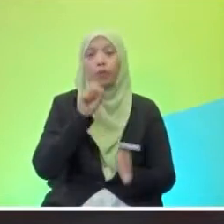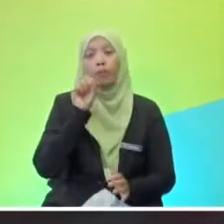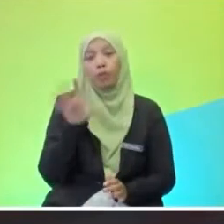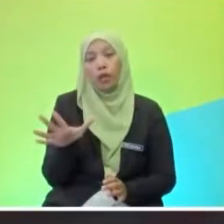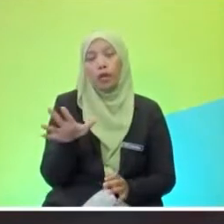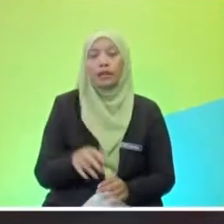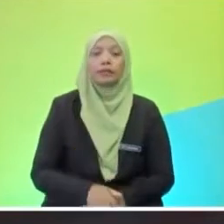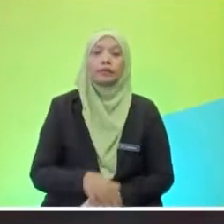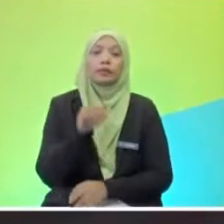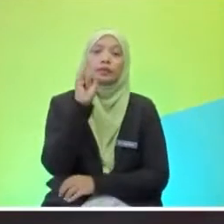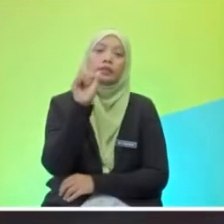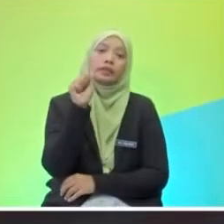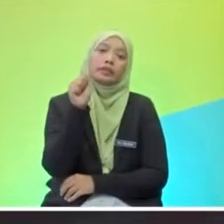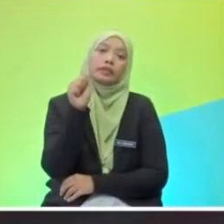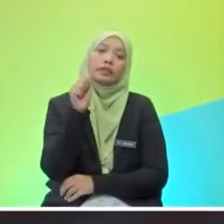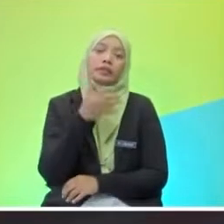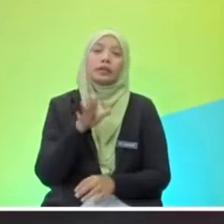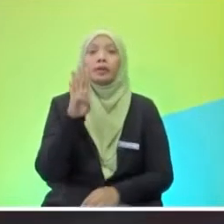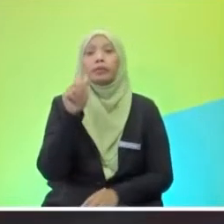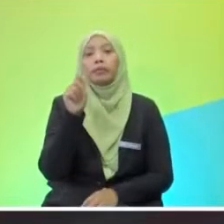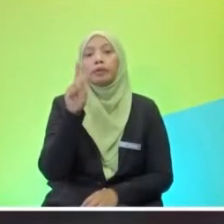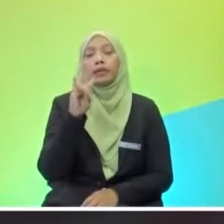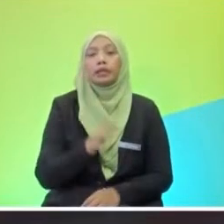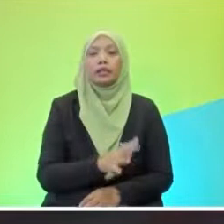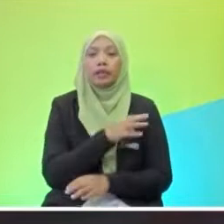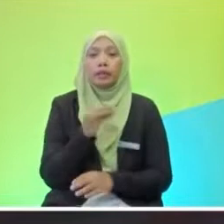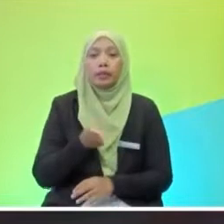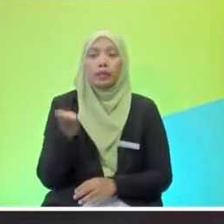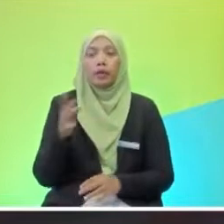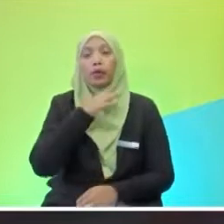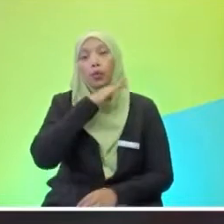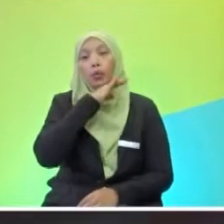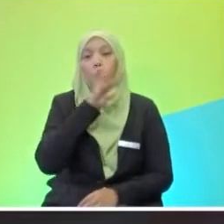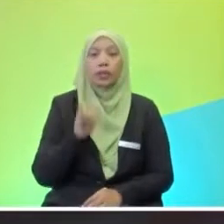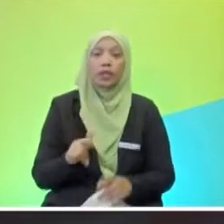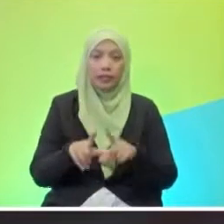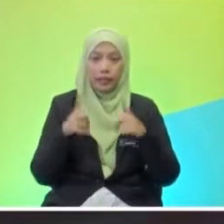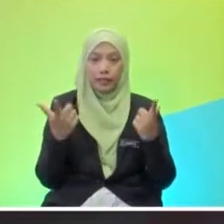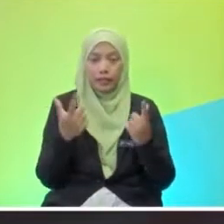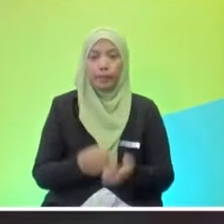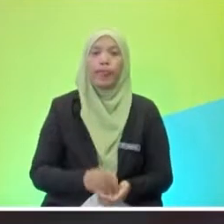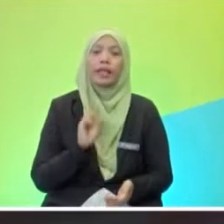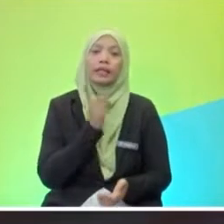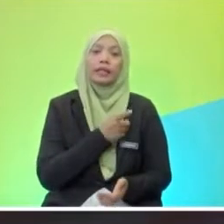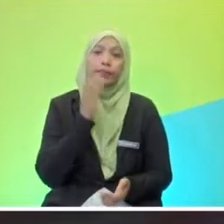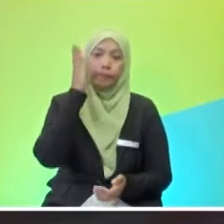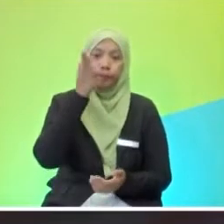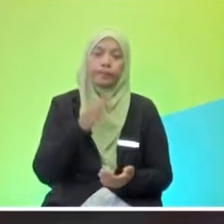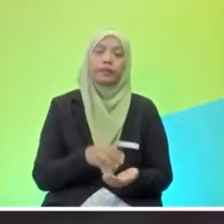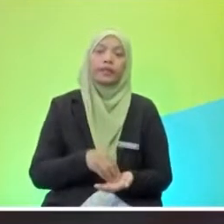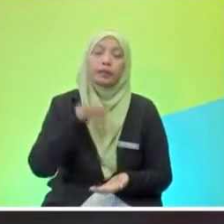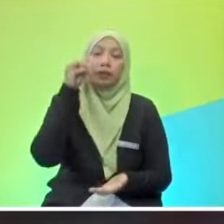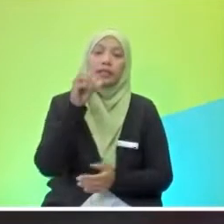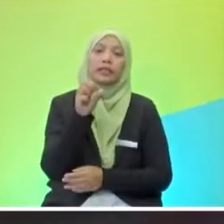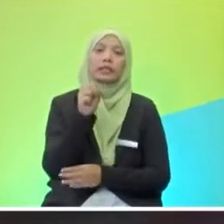Baki Oke ataupun bahan-bahan foto yang lain lah oke Coba kita hari ini kita belajar apa tuh